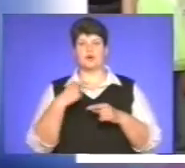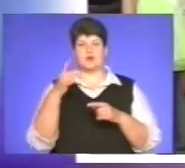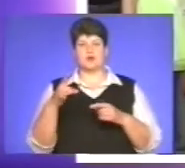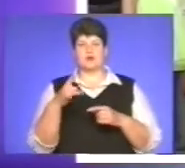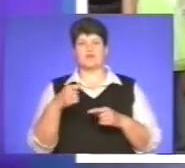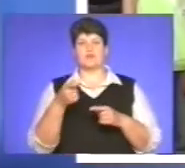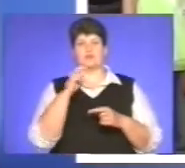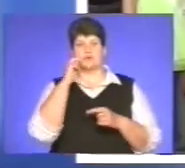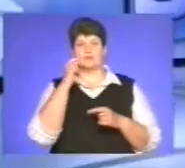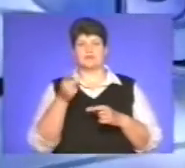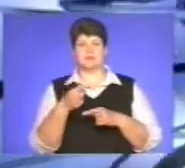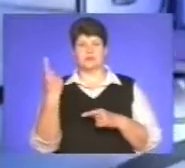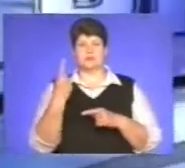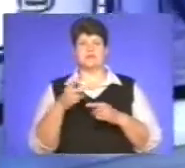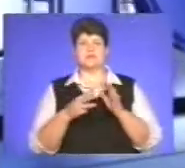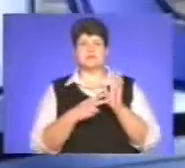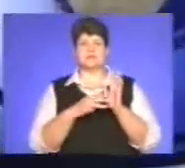тисяч випускників.